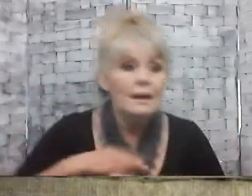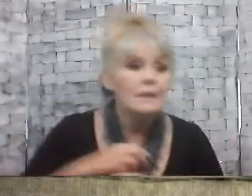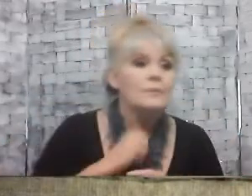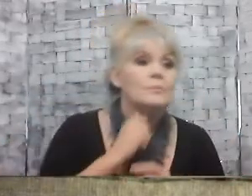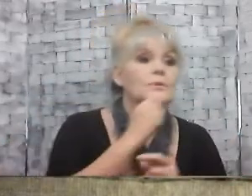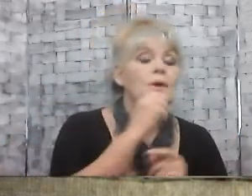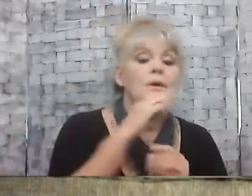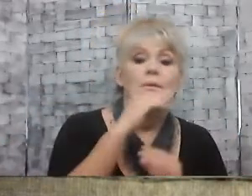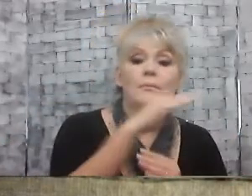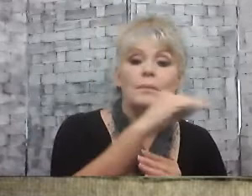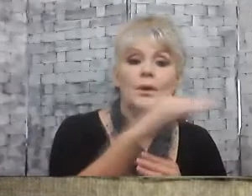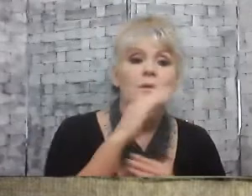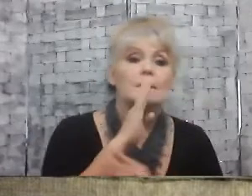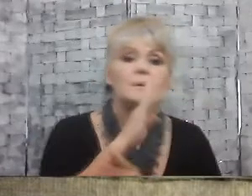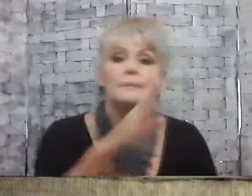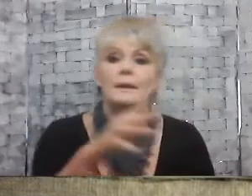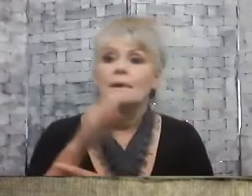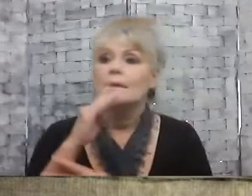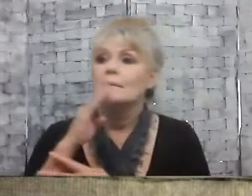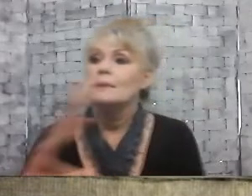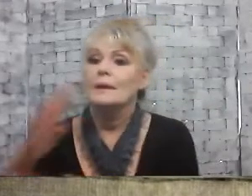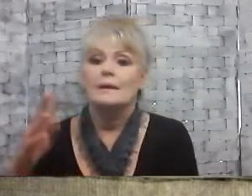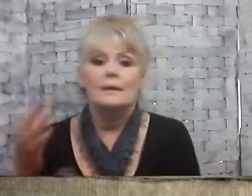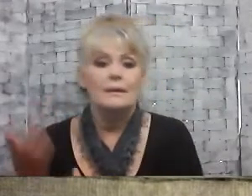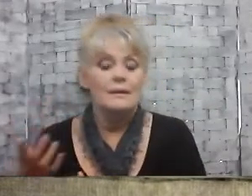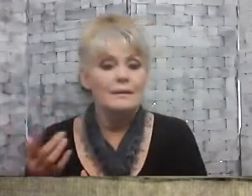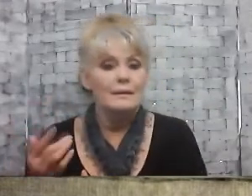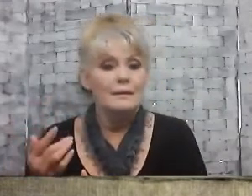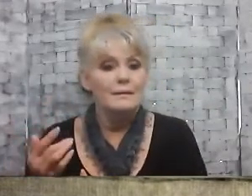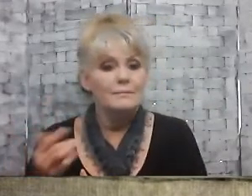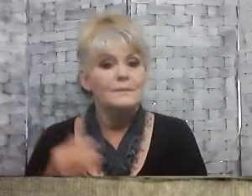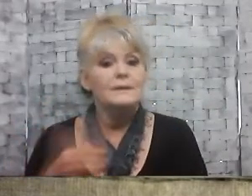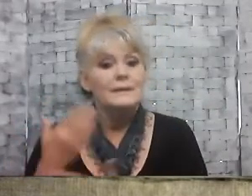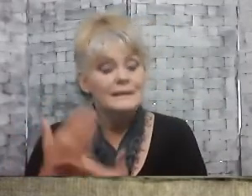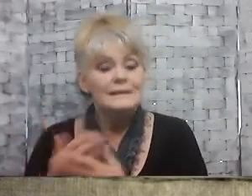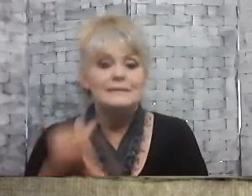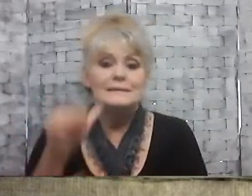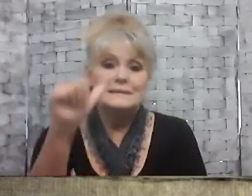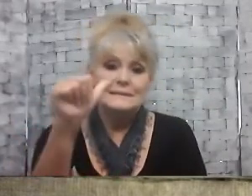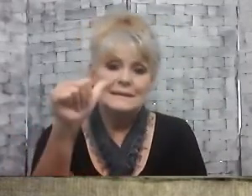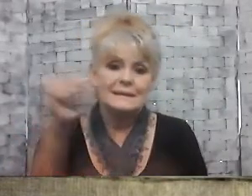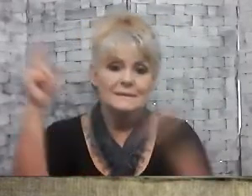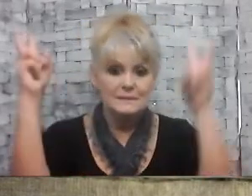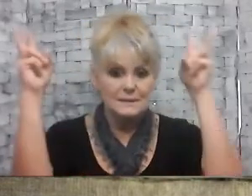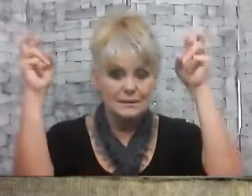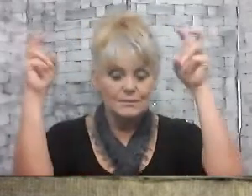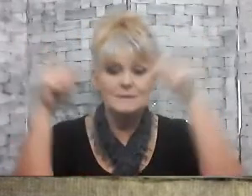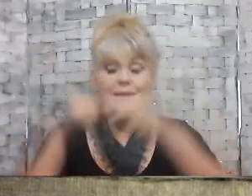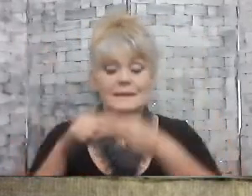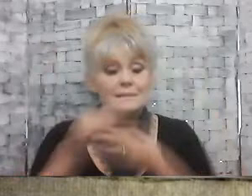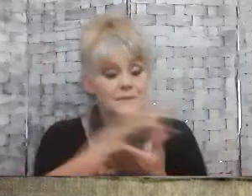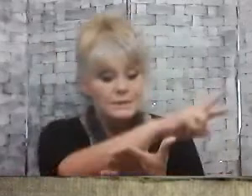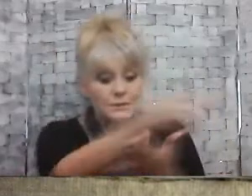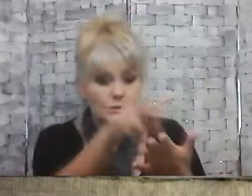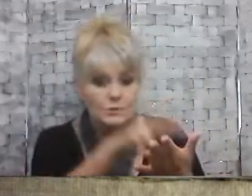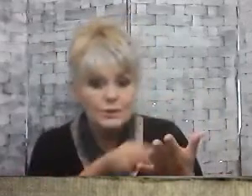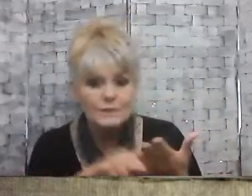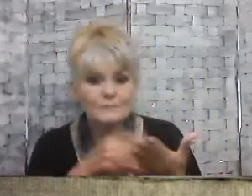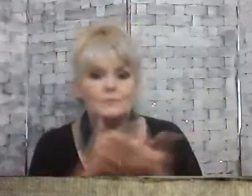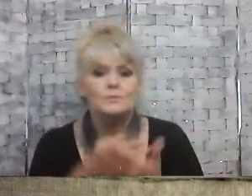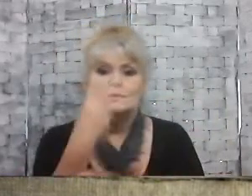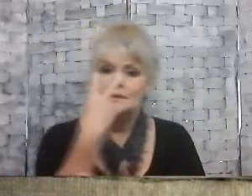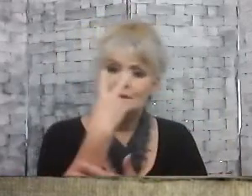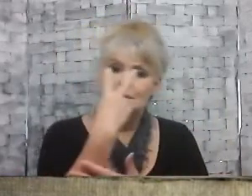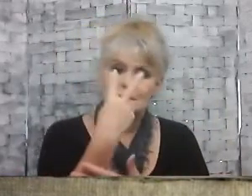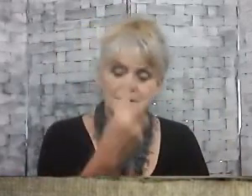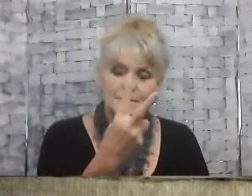hemel begin die aarde vul. Dit is die 6 temas. Dit is die story wat